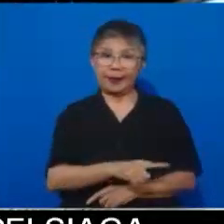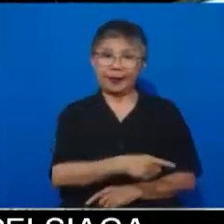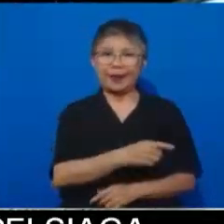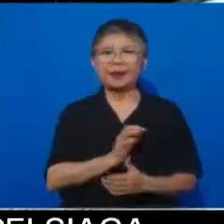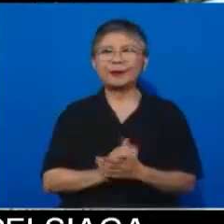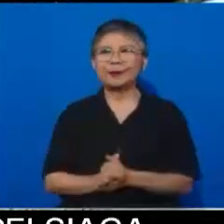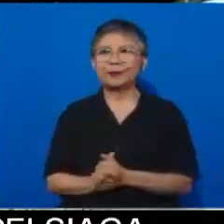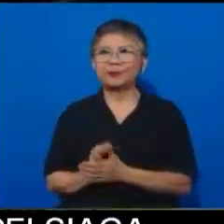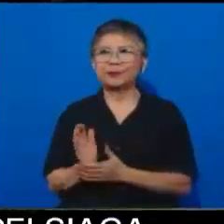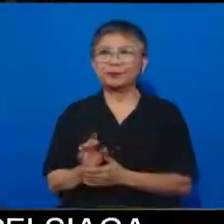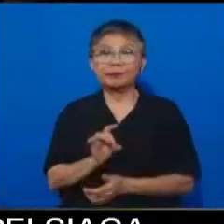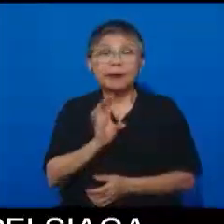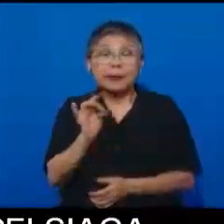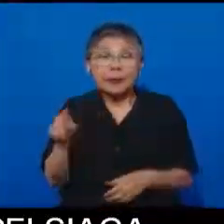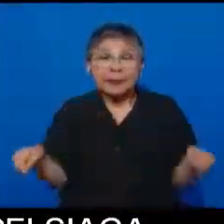jiwa